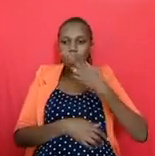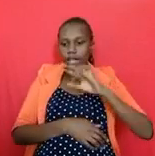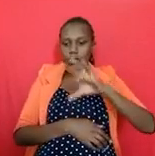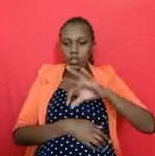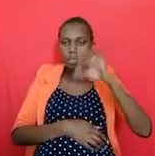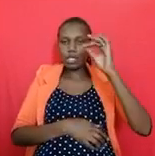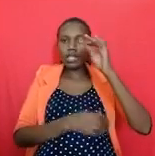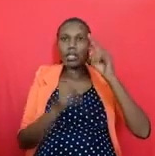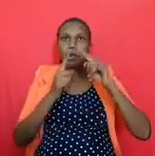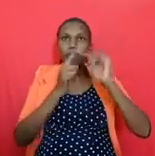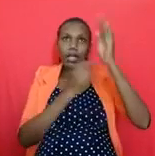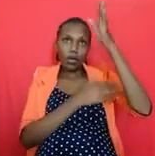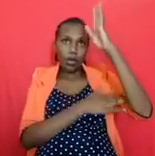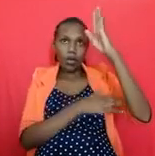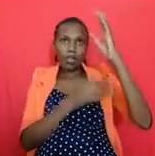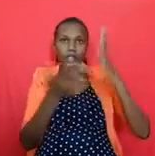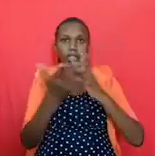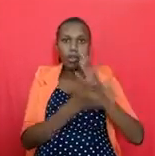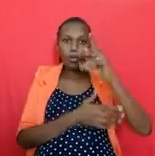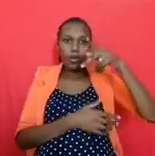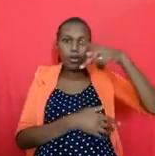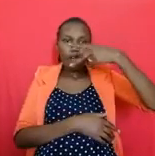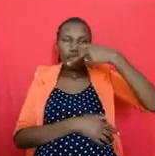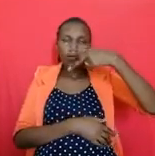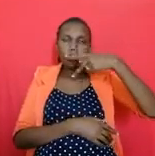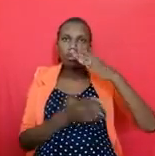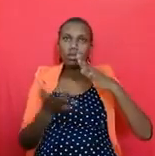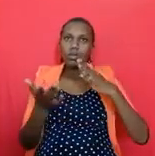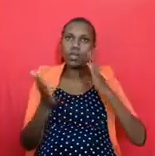ngai na thiini wa Filipi thiini wa